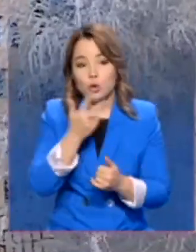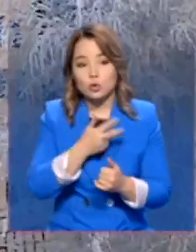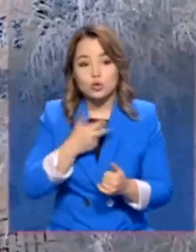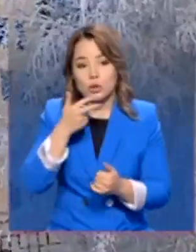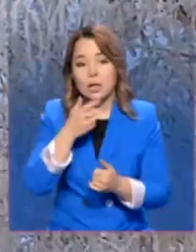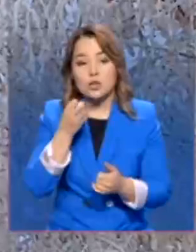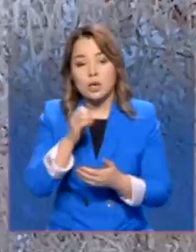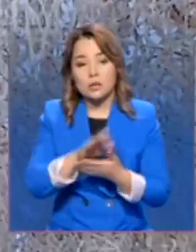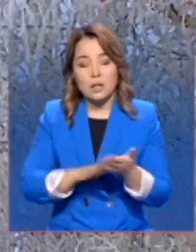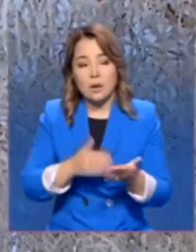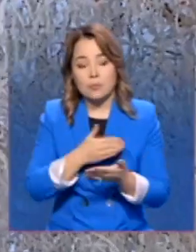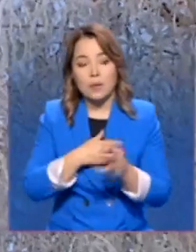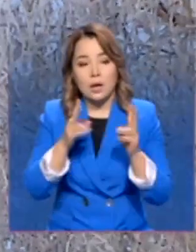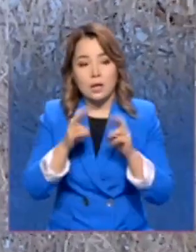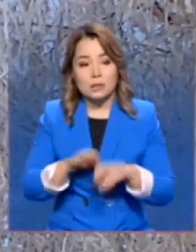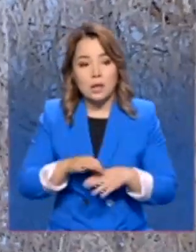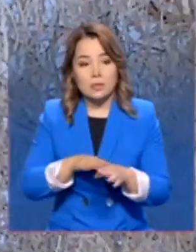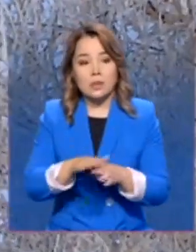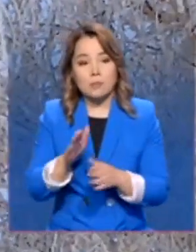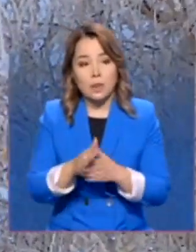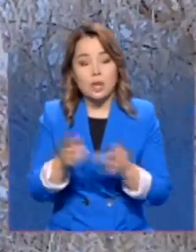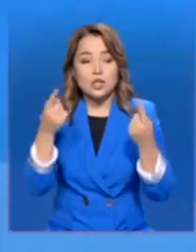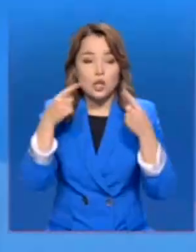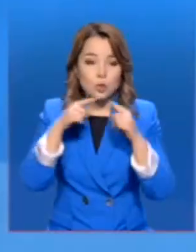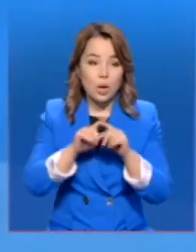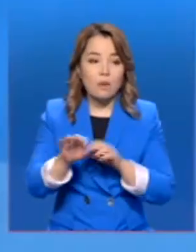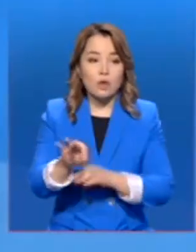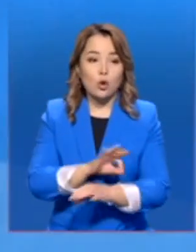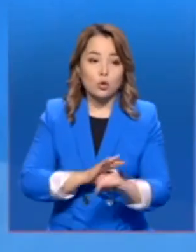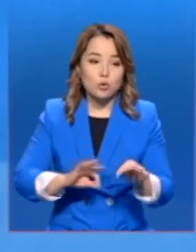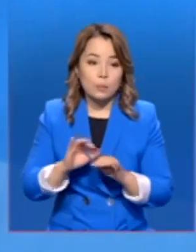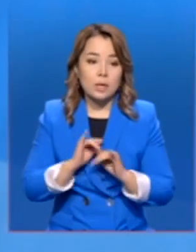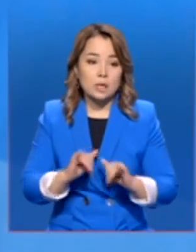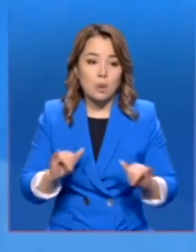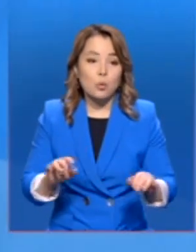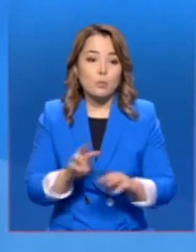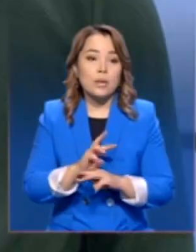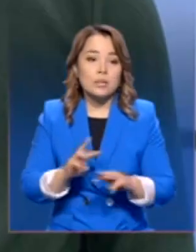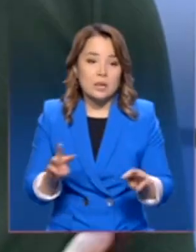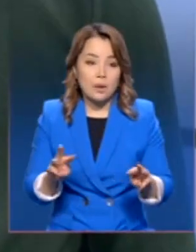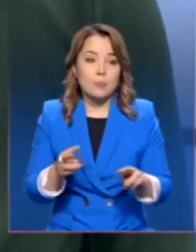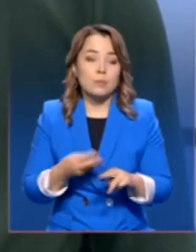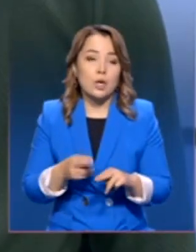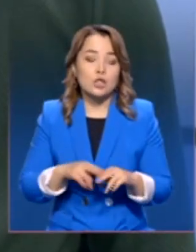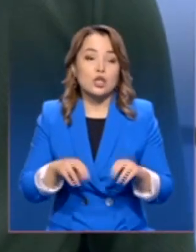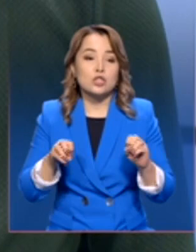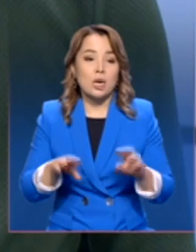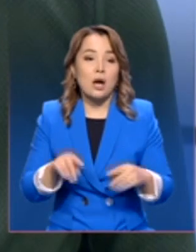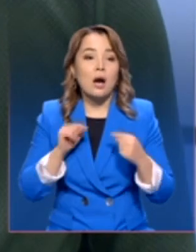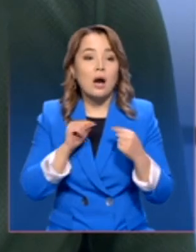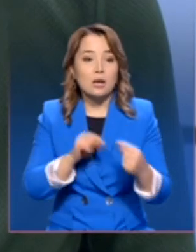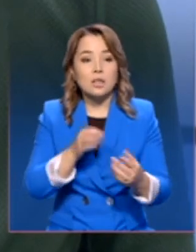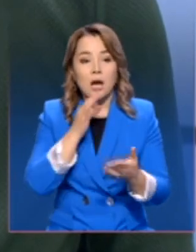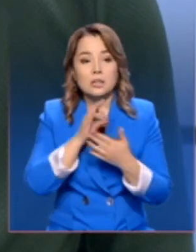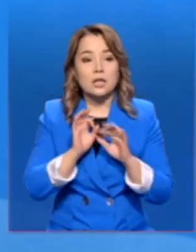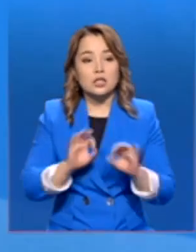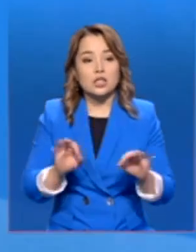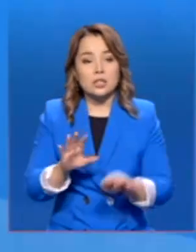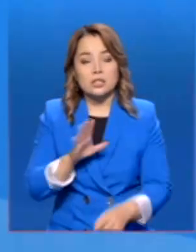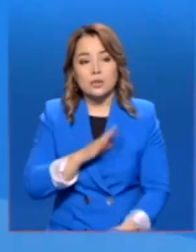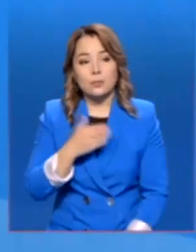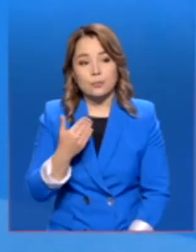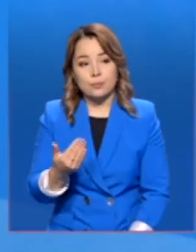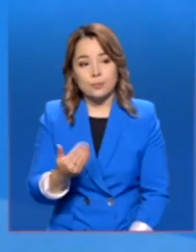жылға созу мәселесі қаралып жатыр. Индустрия және инфрақұрылымдық даму министрлігі бұл шешімге қарсы екендерін жеткізді.